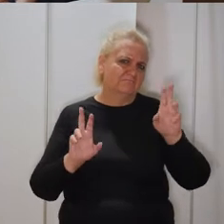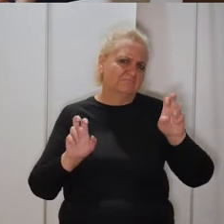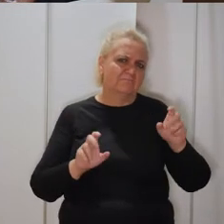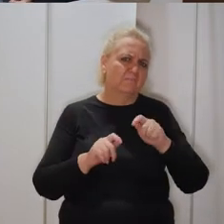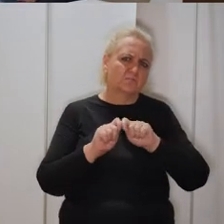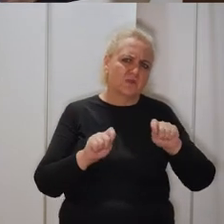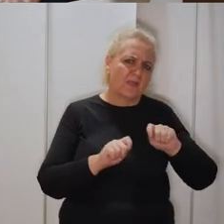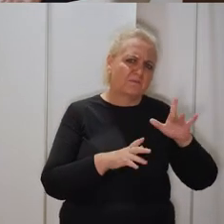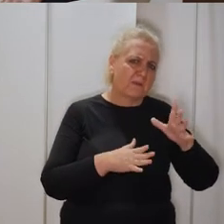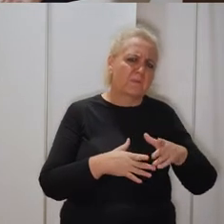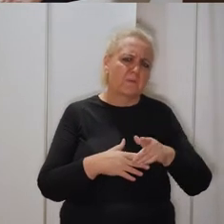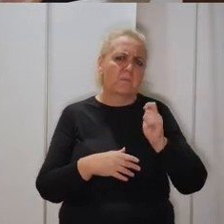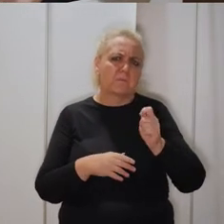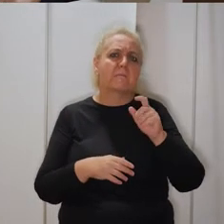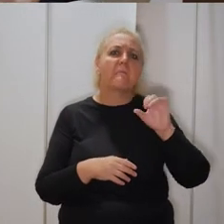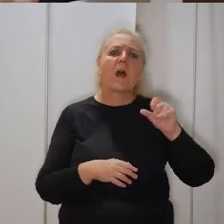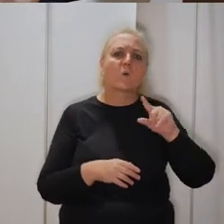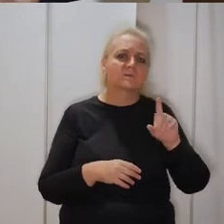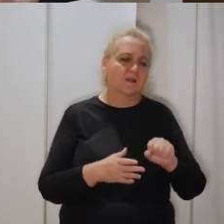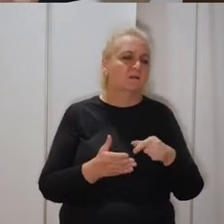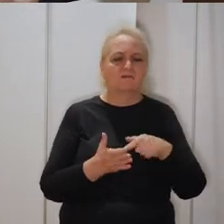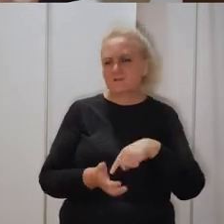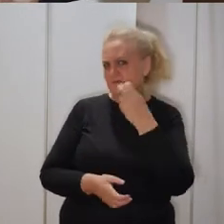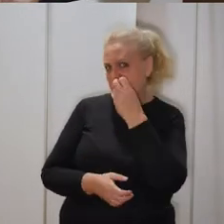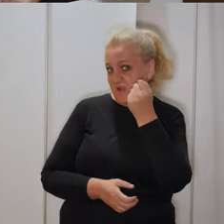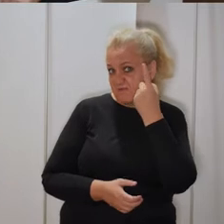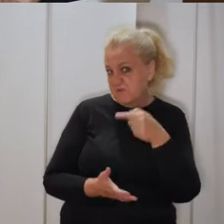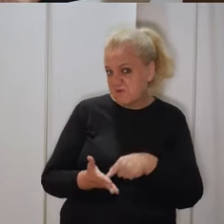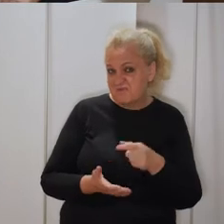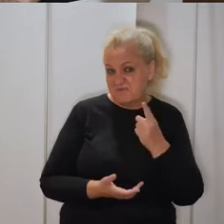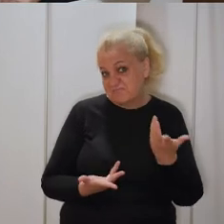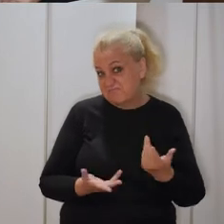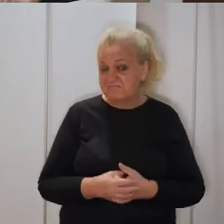o co chodzi. Ciekawy pomysł w sumie.